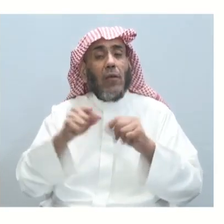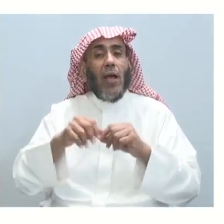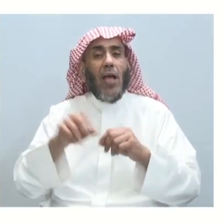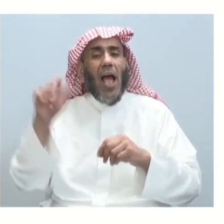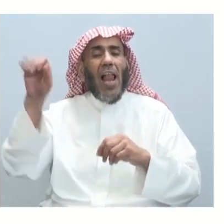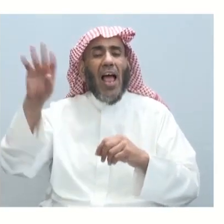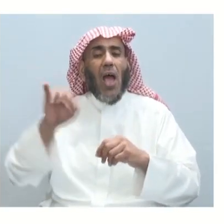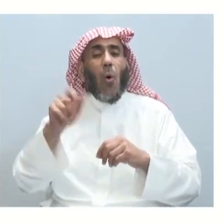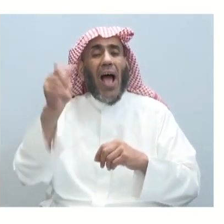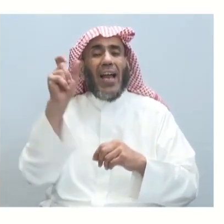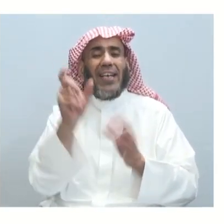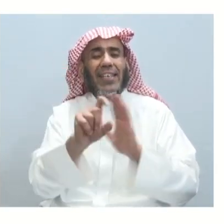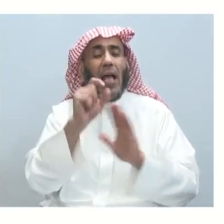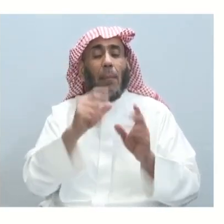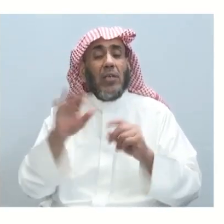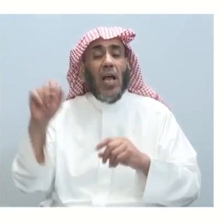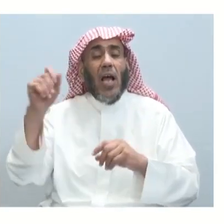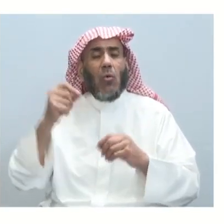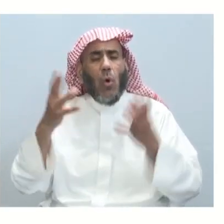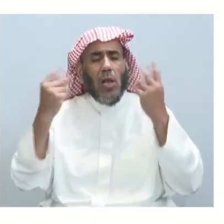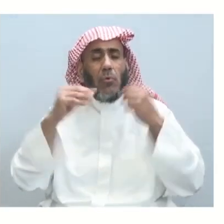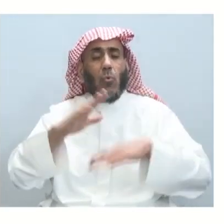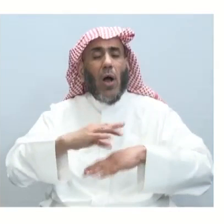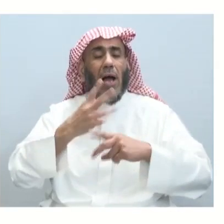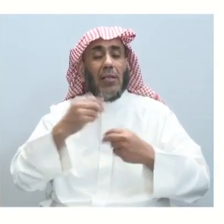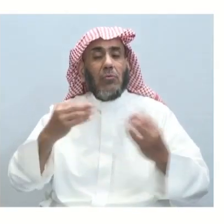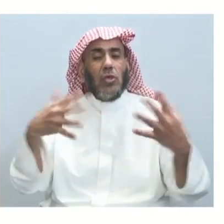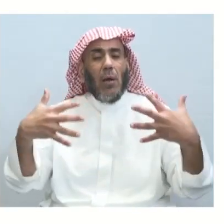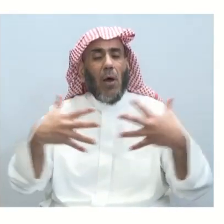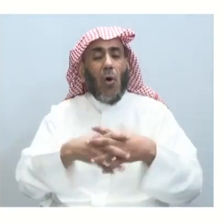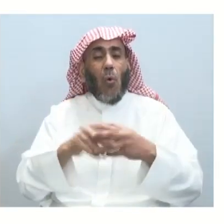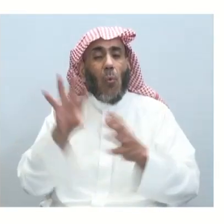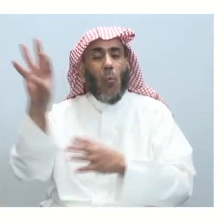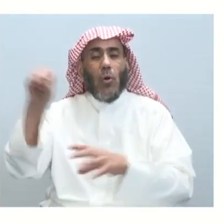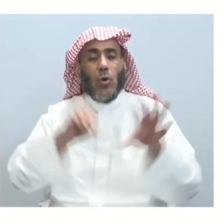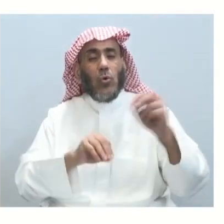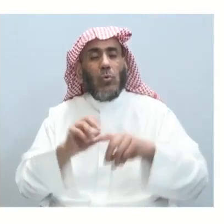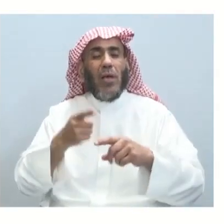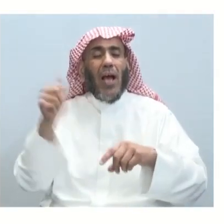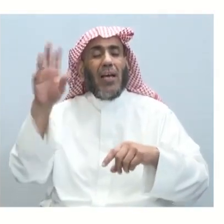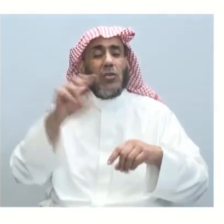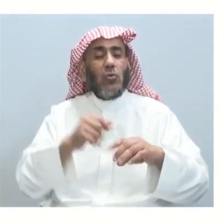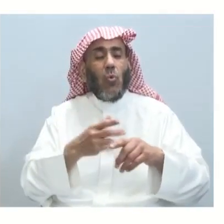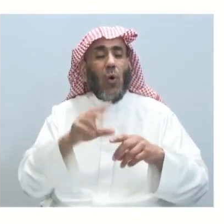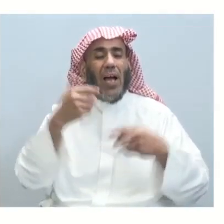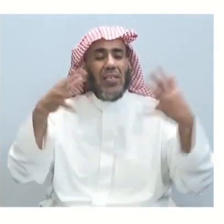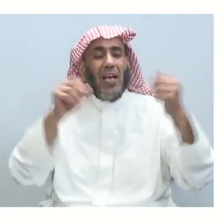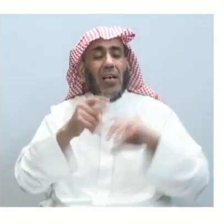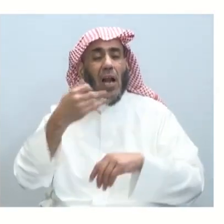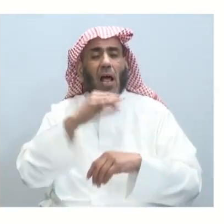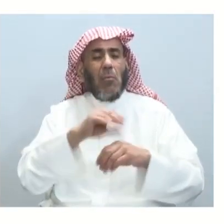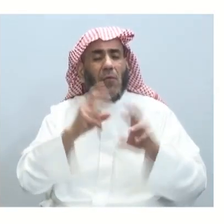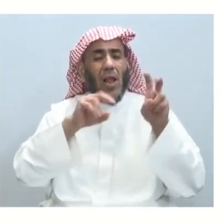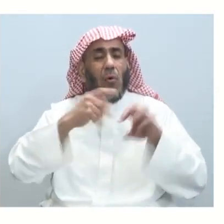الحيوان الكتاب للجاحظ وهو كتاب علم وادب جمعه من كتب ارسطو واشعار العرب في الحيوان وخبرته